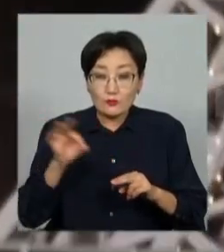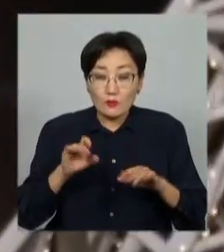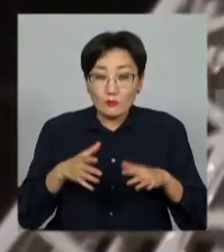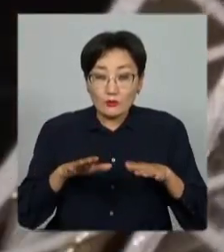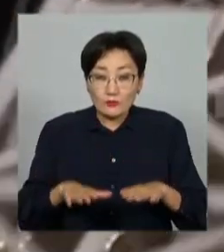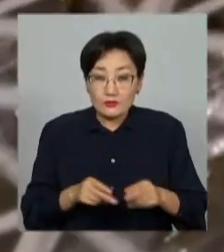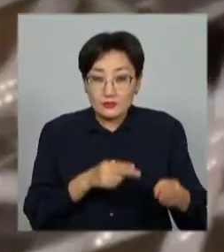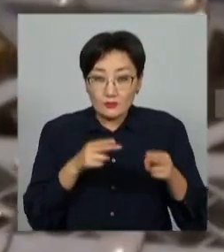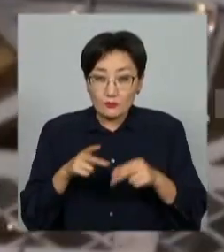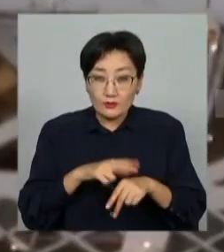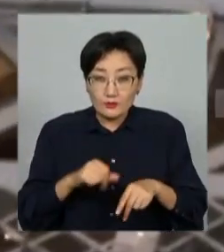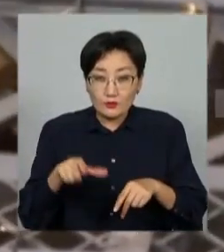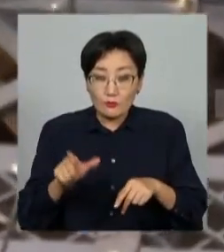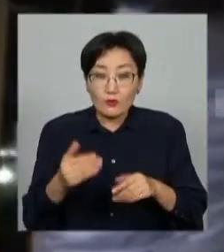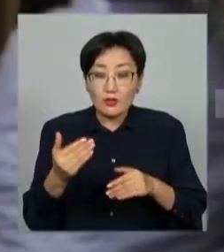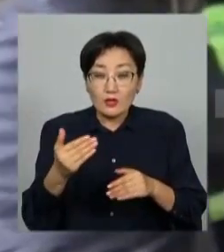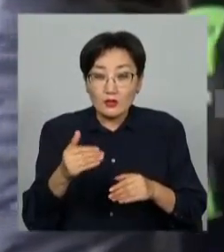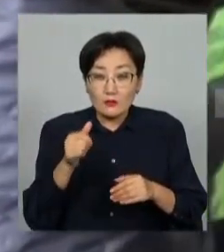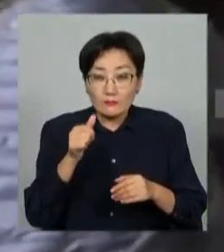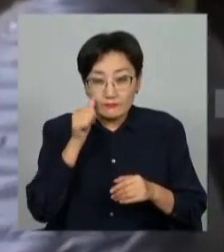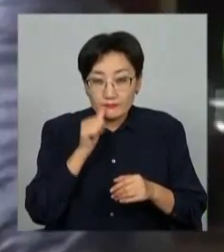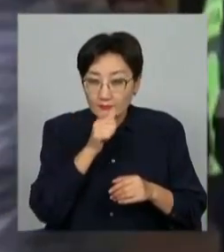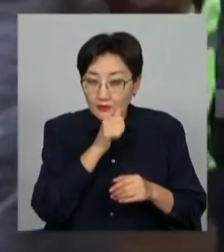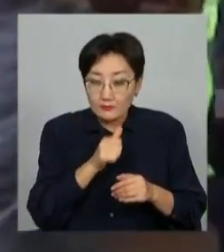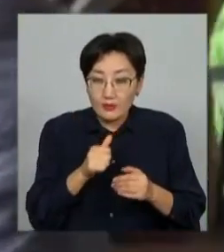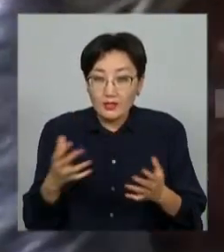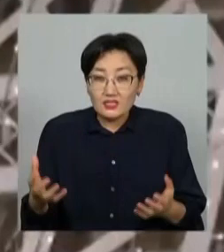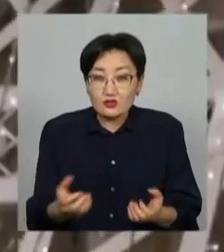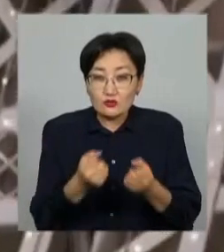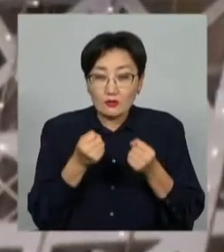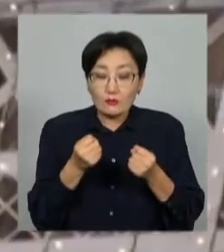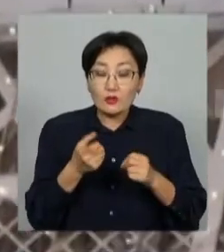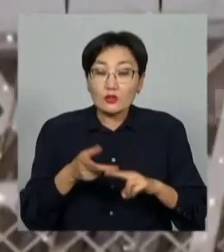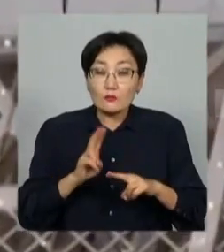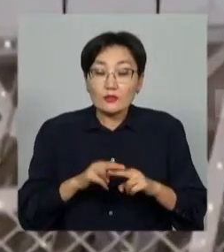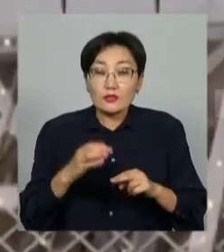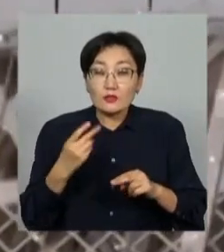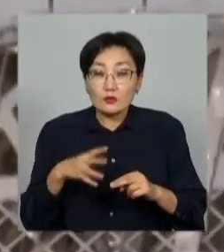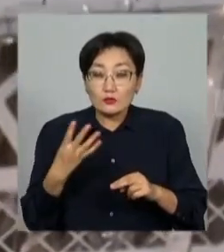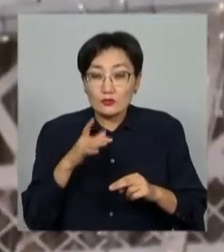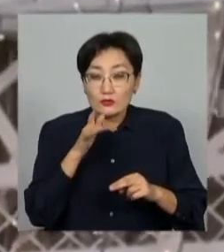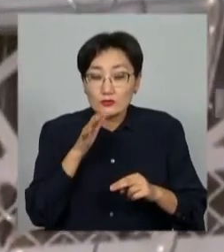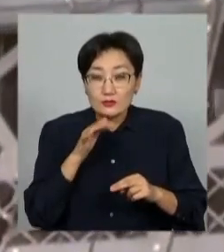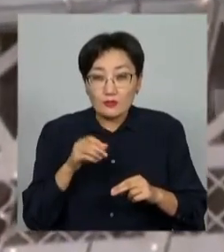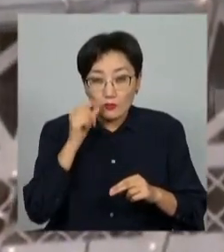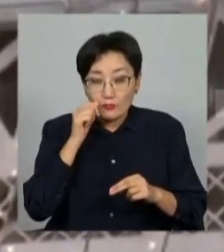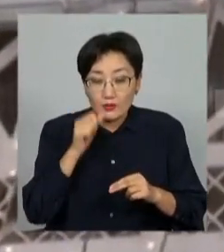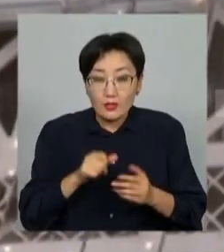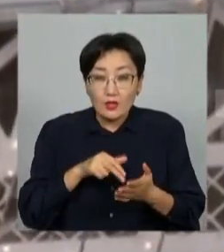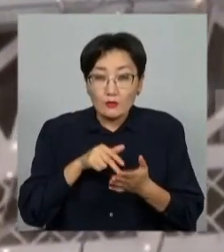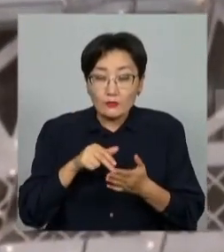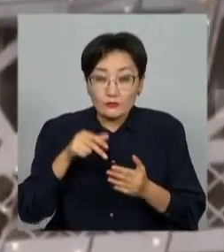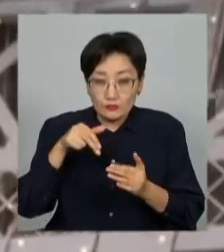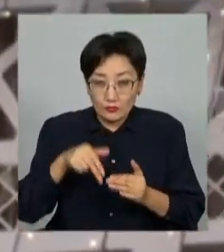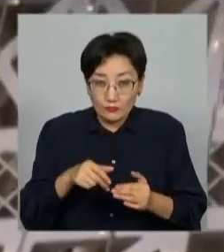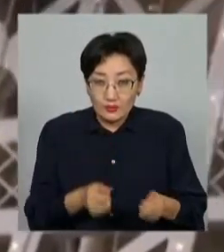орнына жеткен полицейлердің бірі оны жасырын түрде артынан келіп ұстап алған. Осылайша 44 жастағы ер адам баспалдақпен аман есен